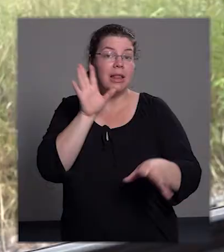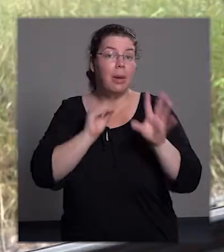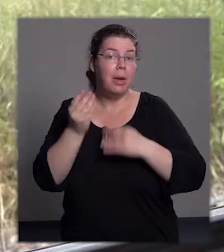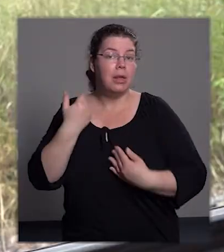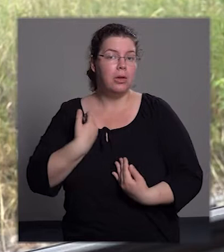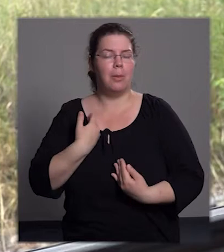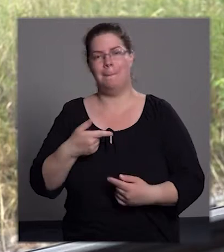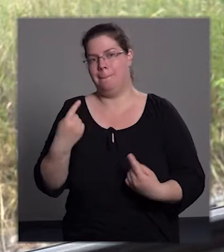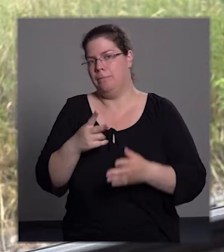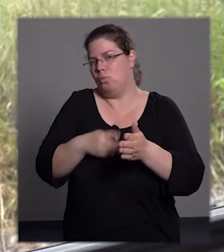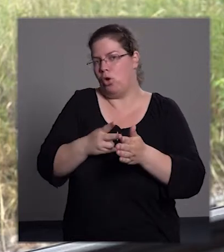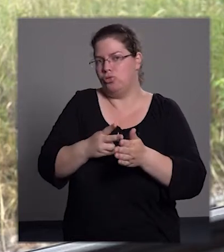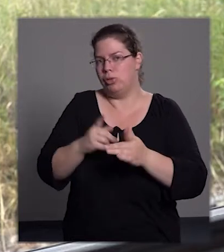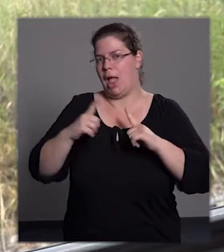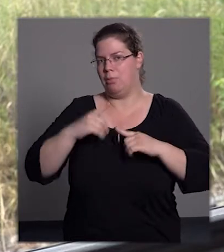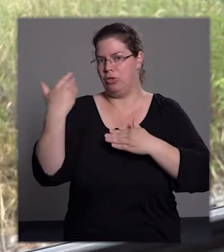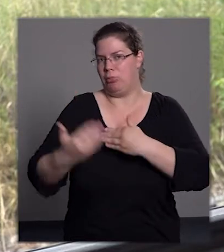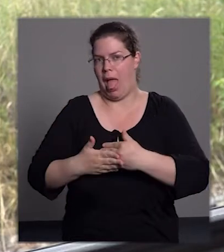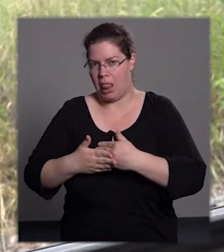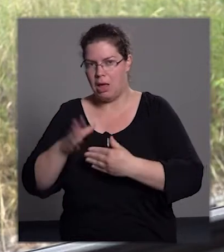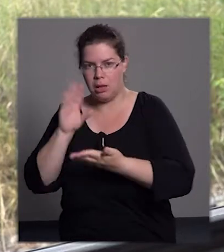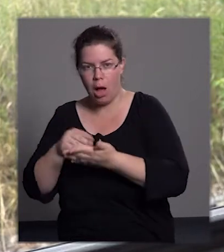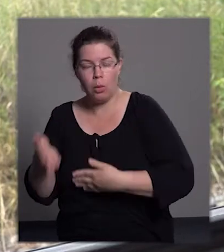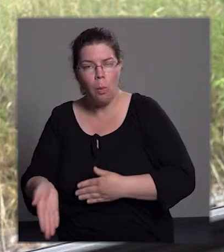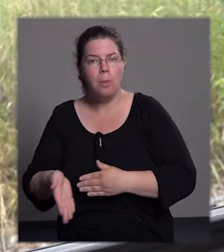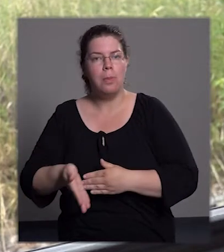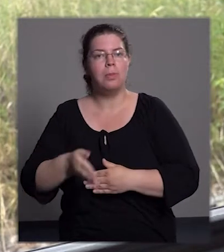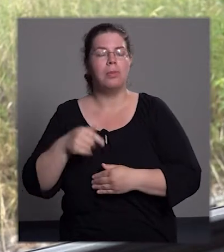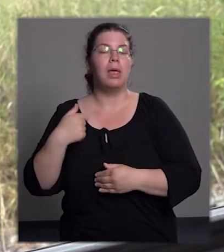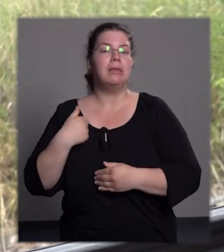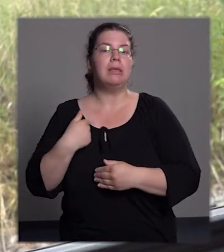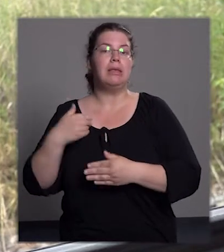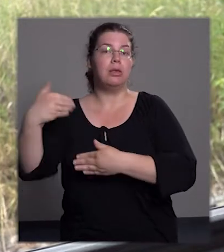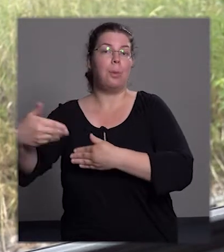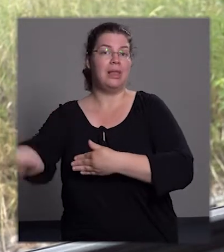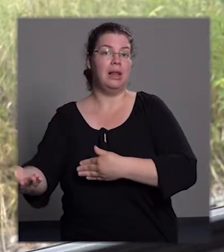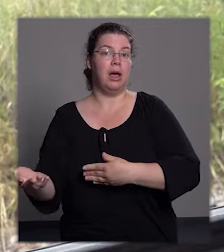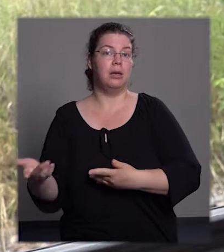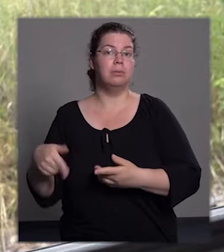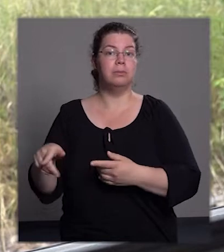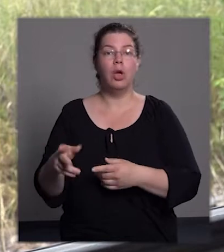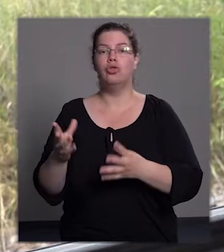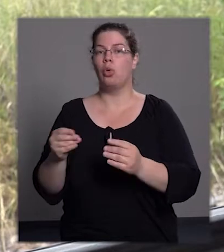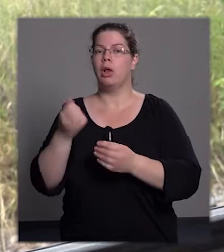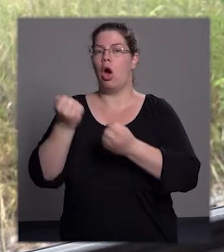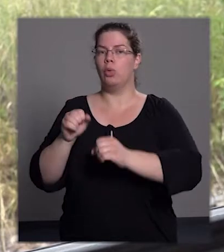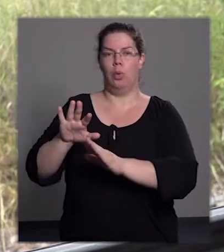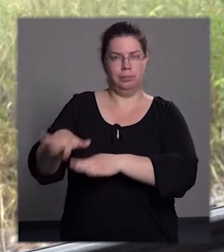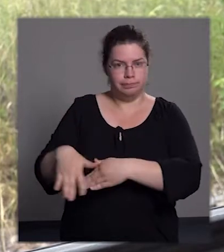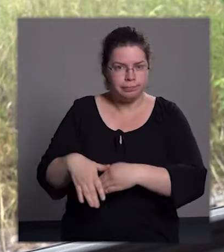vasútállomás mellett lakom, hogy az én közvetlen szomszédjaim közül nagyon sokan hagyták most ott az autót. Ez csak azon